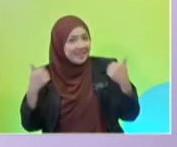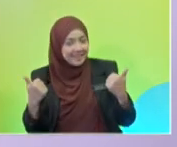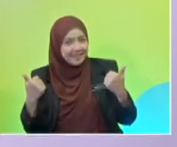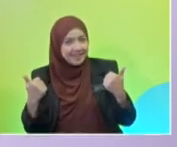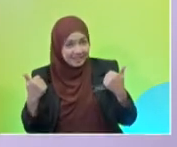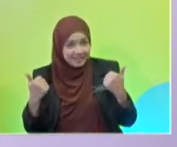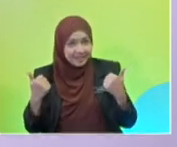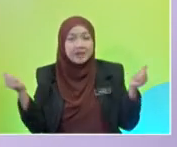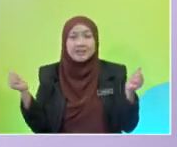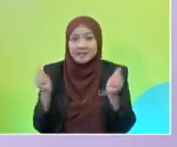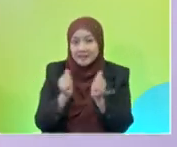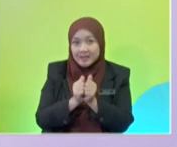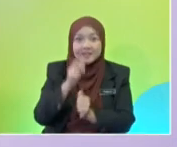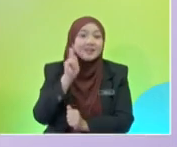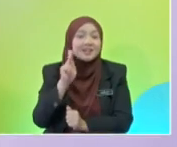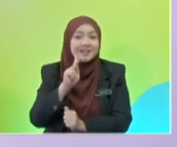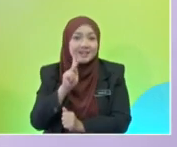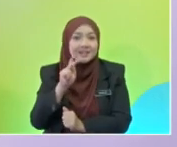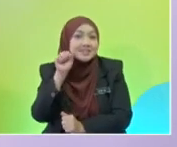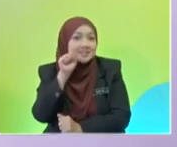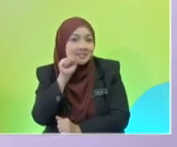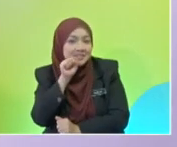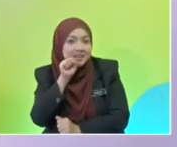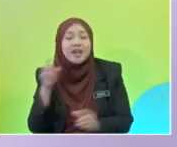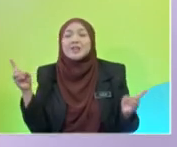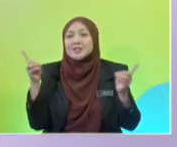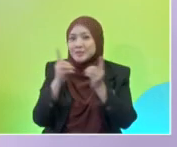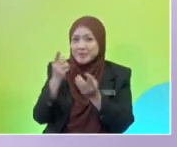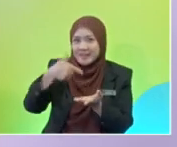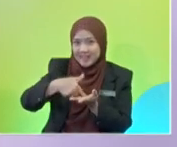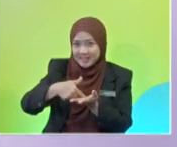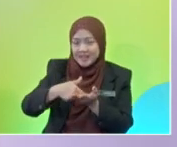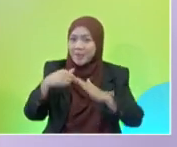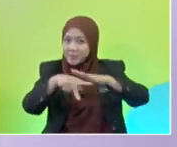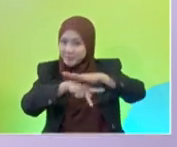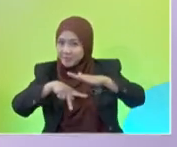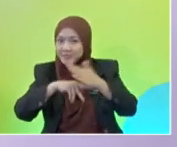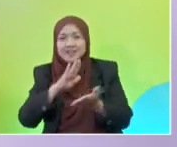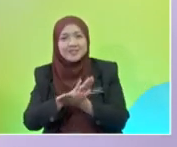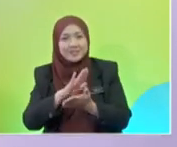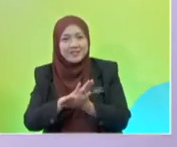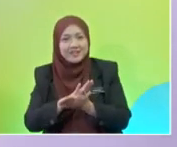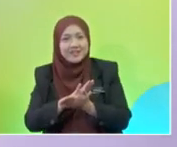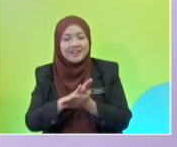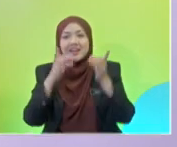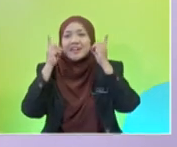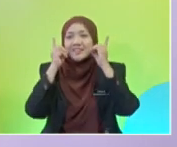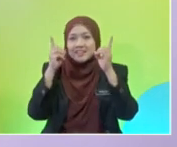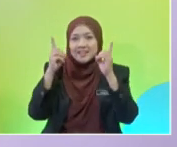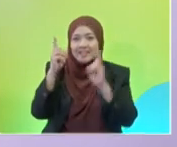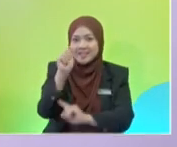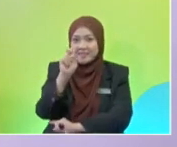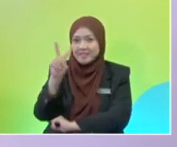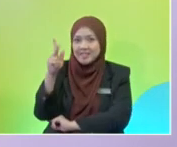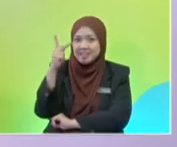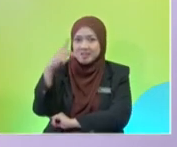syafika farahim dan hari ini raka-rekan kita bertemu dalam Vlog price TVN Baiklah rekan-rekan semua